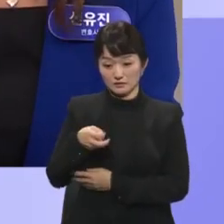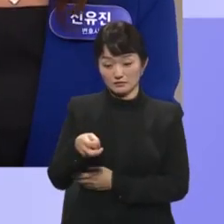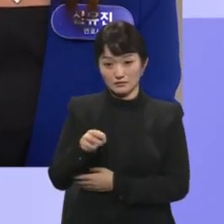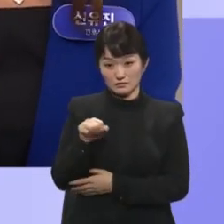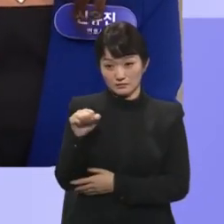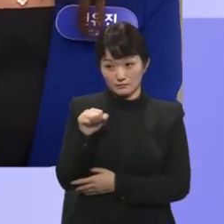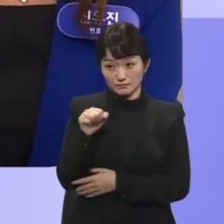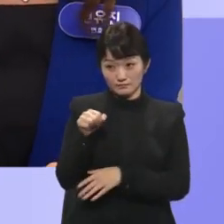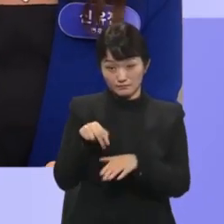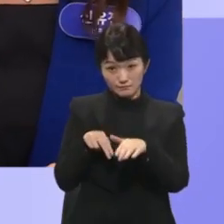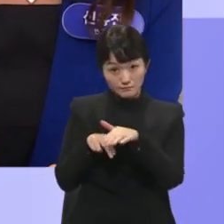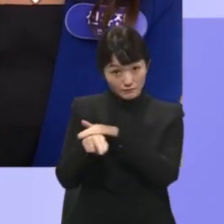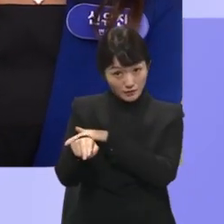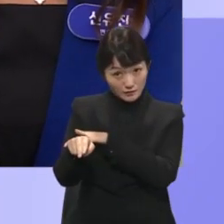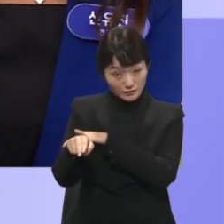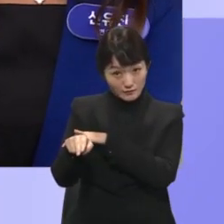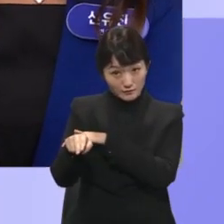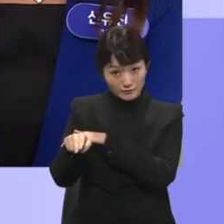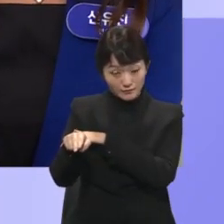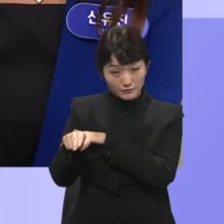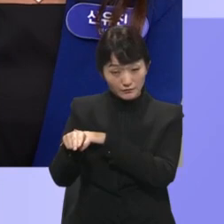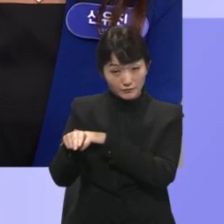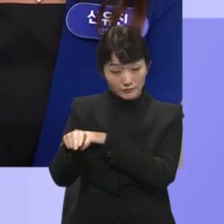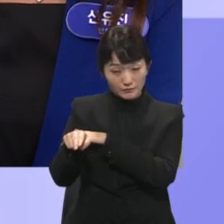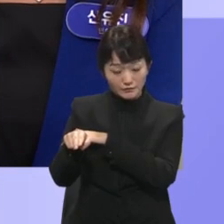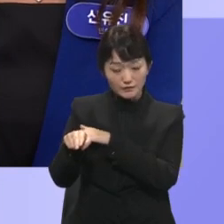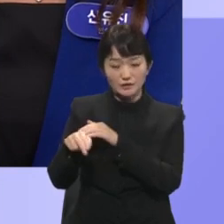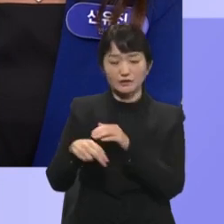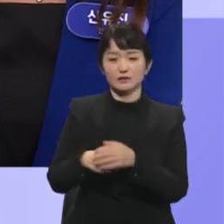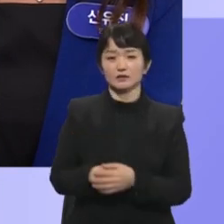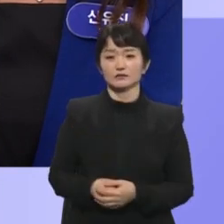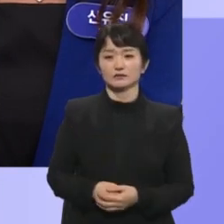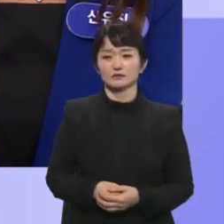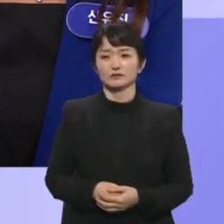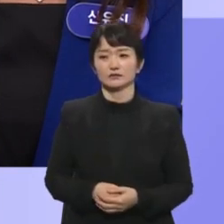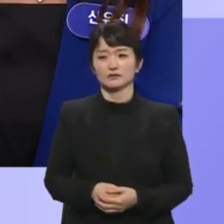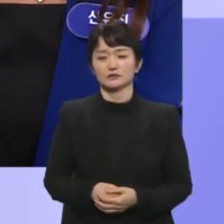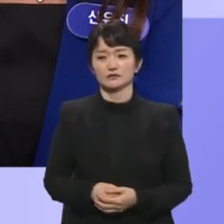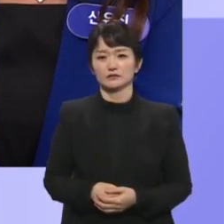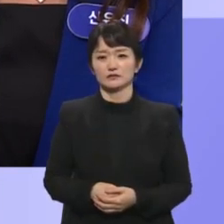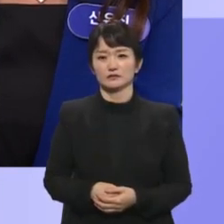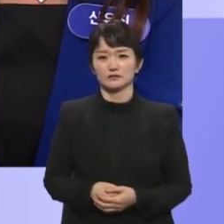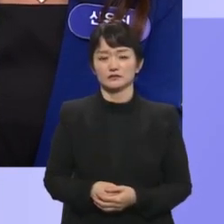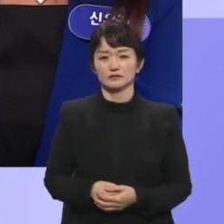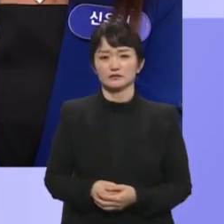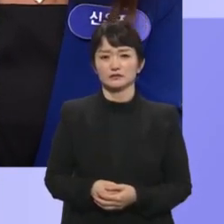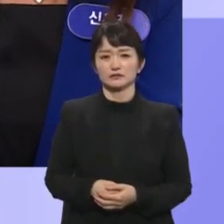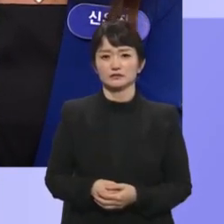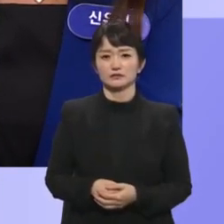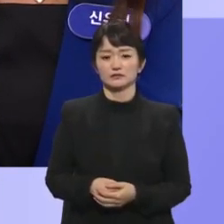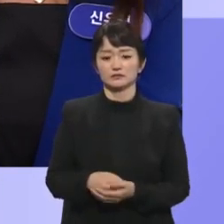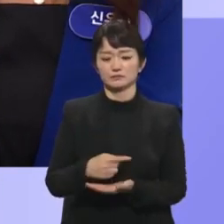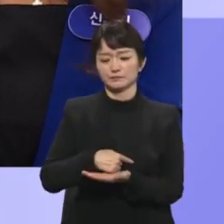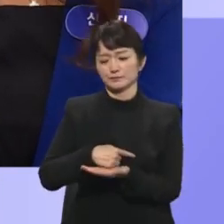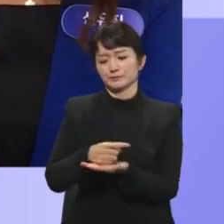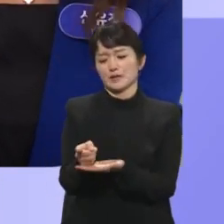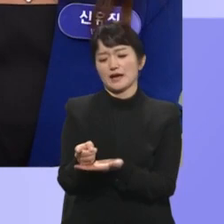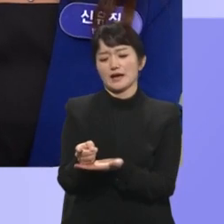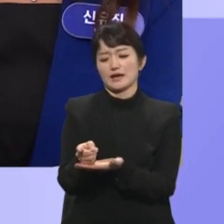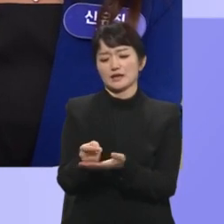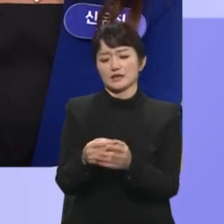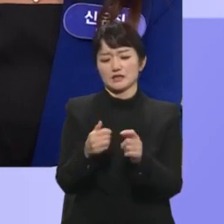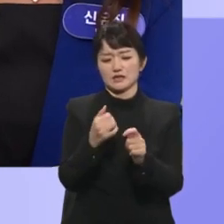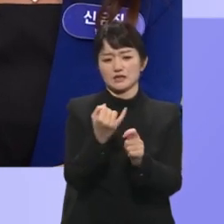단정하기 어렵지 않겠느냐 그러니까 과속이 문제긴 하지만 제한 속도를 지키더라도 과연 피할 수 있었겠느냐 이런